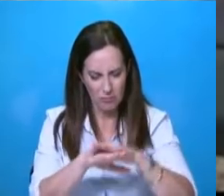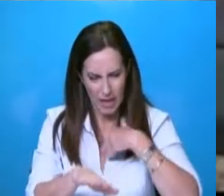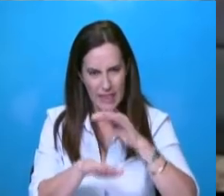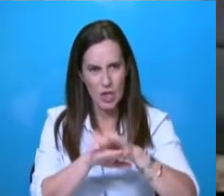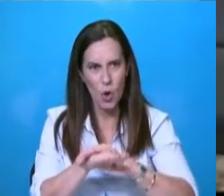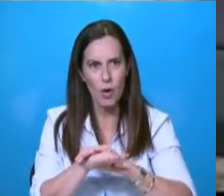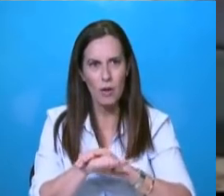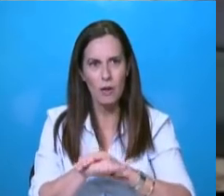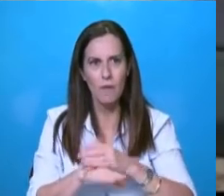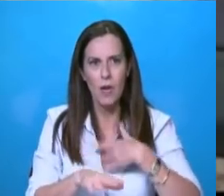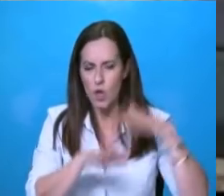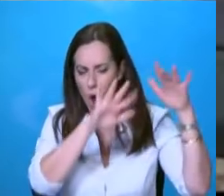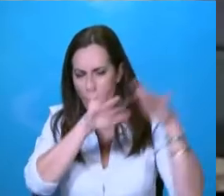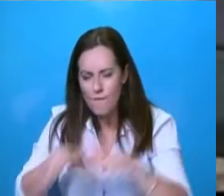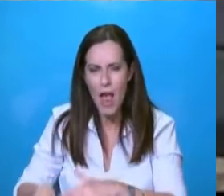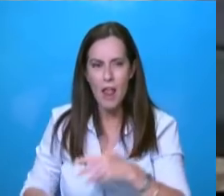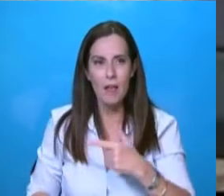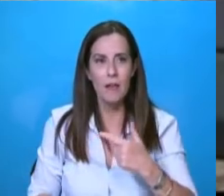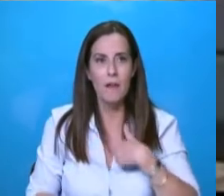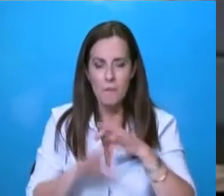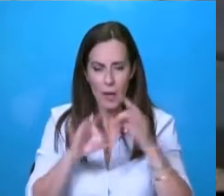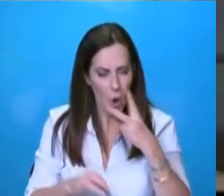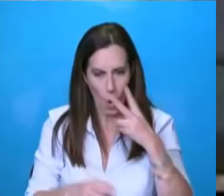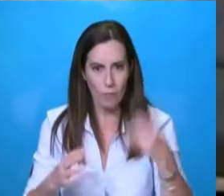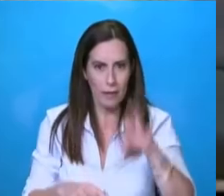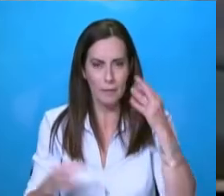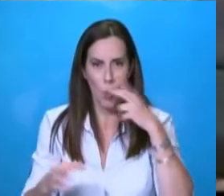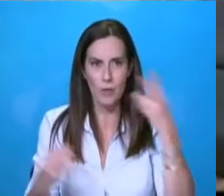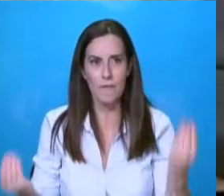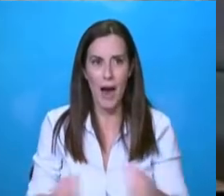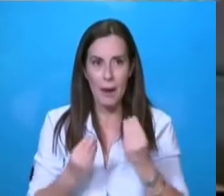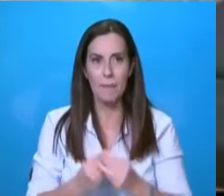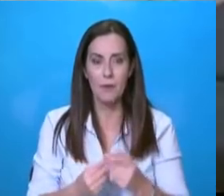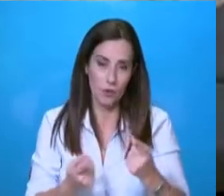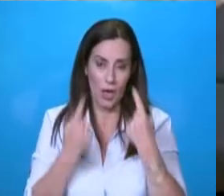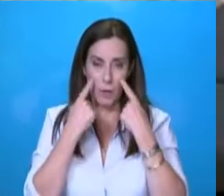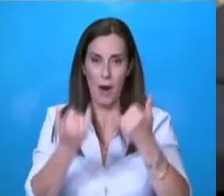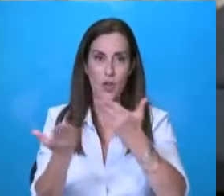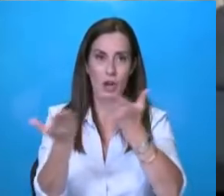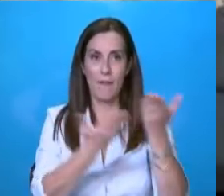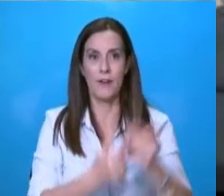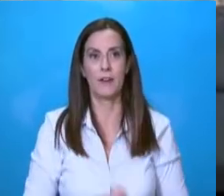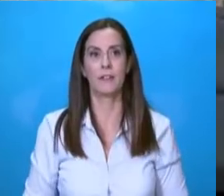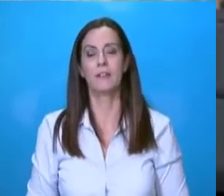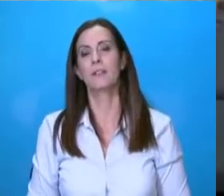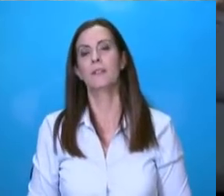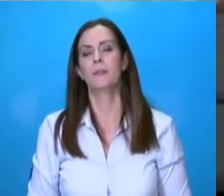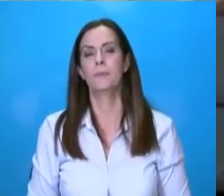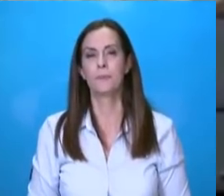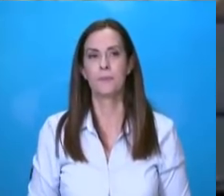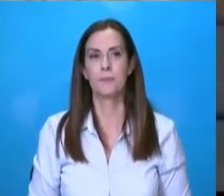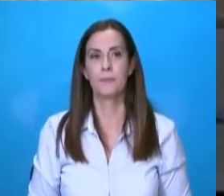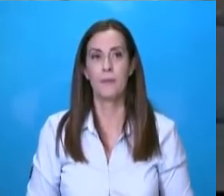צלע, ואז זה נופל, ומתחילים להתגלות דברים שאתם רואים מולכם.